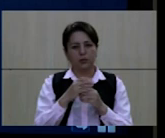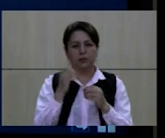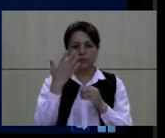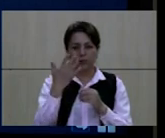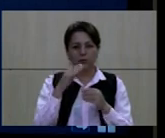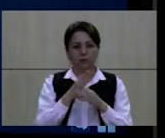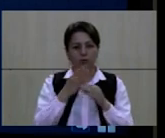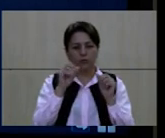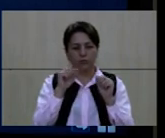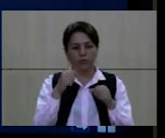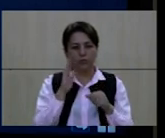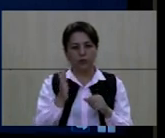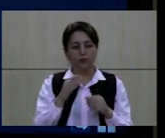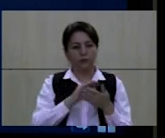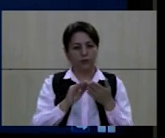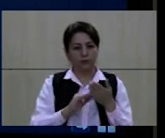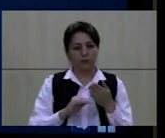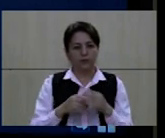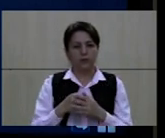bo'linadi. Yozib olamiz.